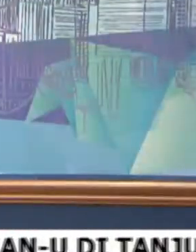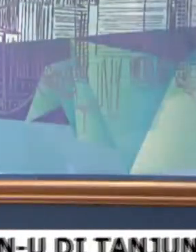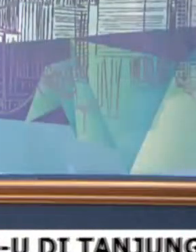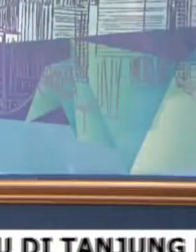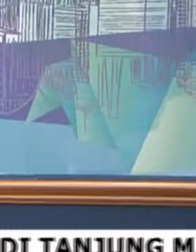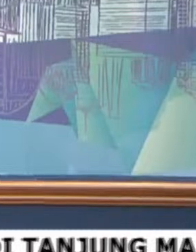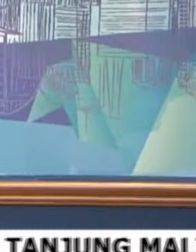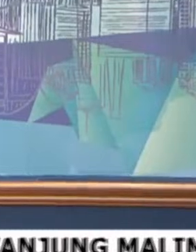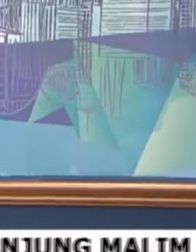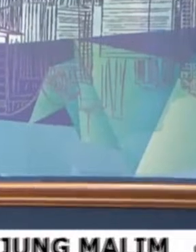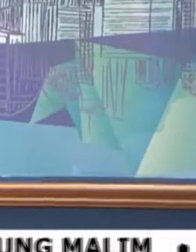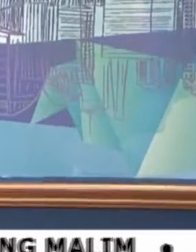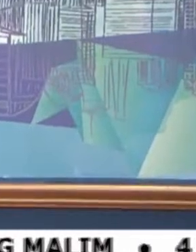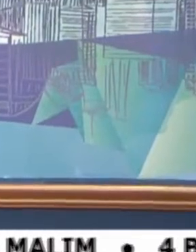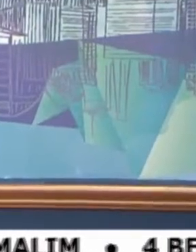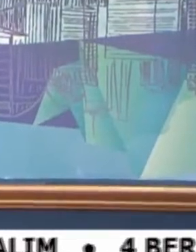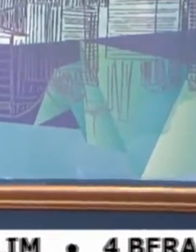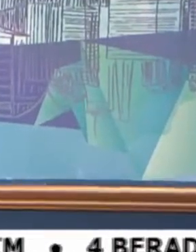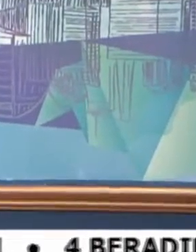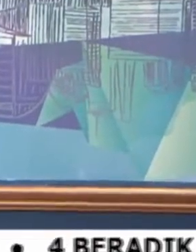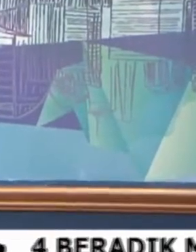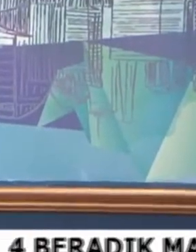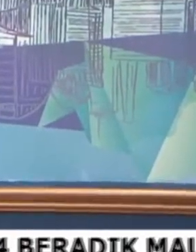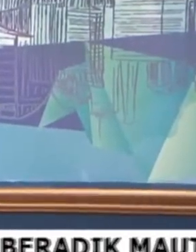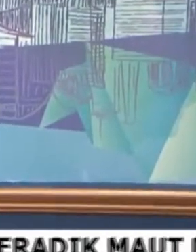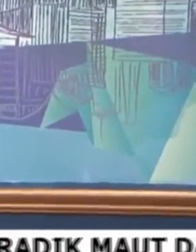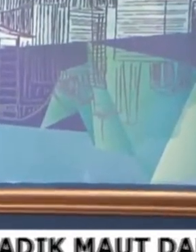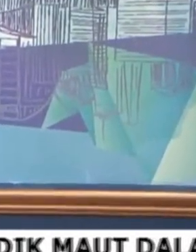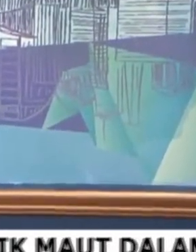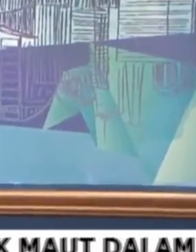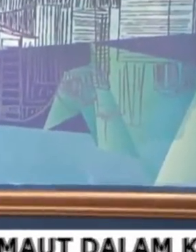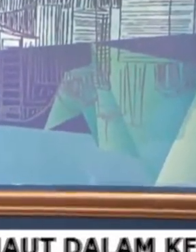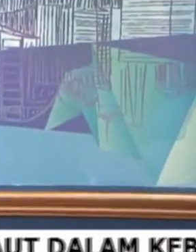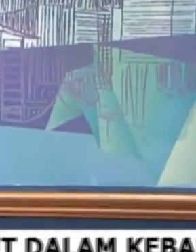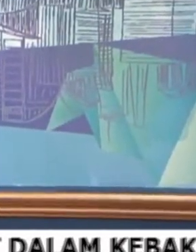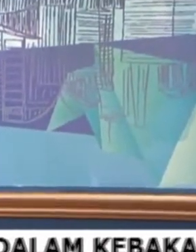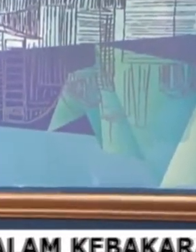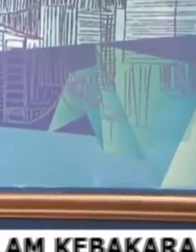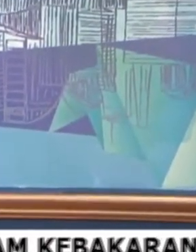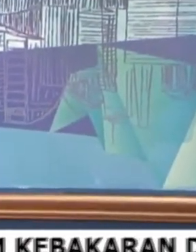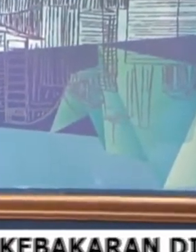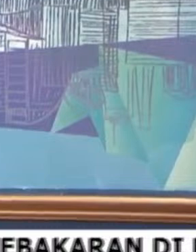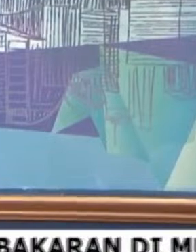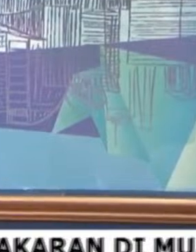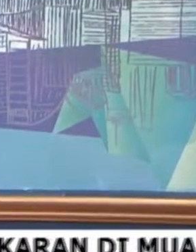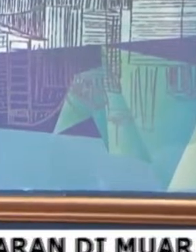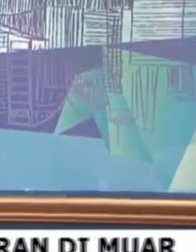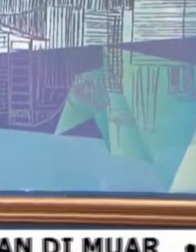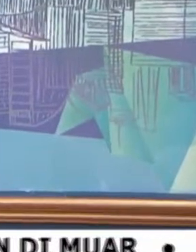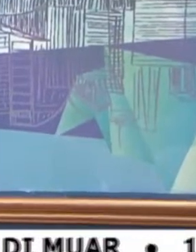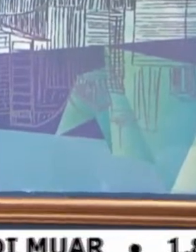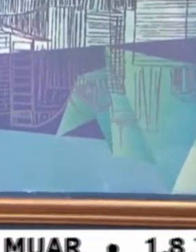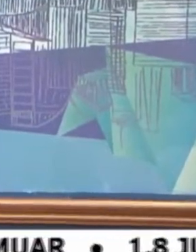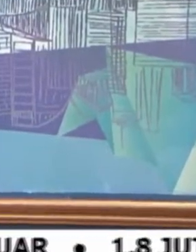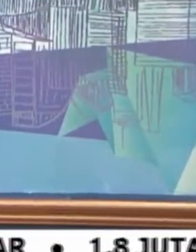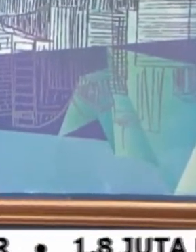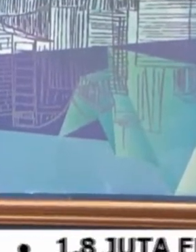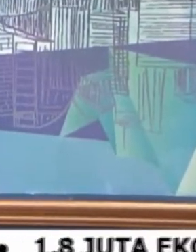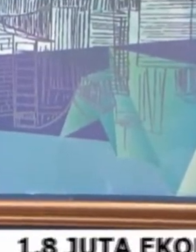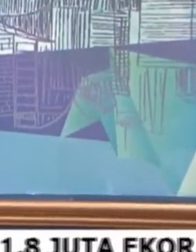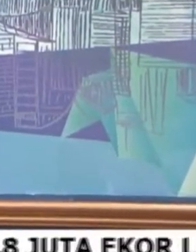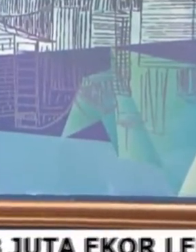baik bertemu kembalilah saudari paliman dan ketika ini sesi pertanyaan-pertanyaan bagi Jokowi selesai